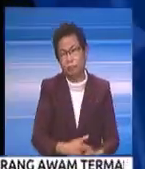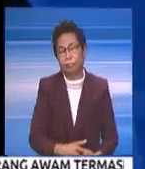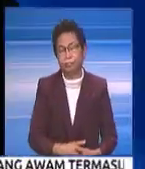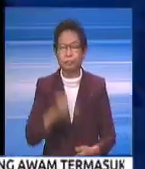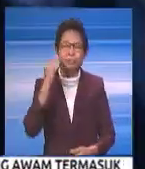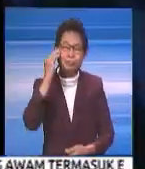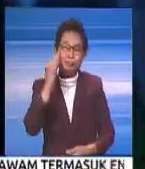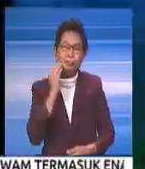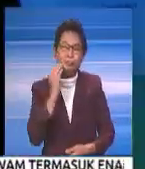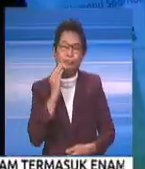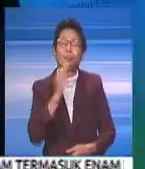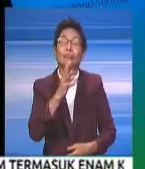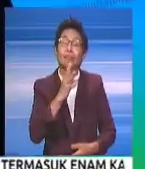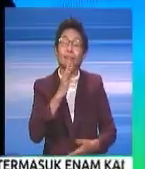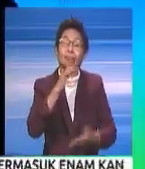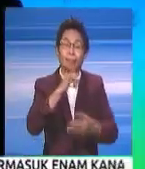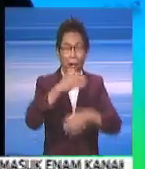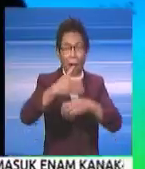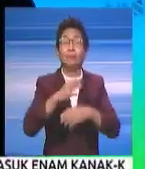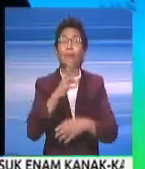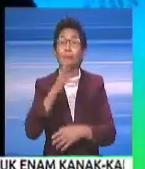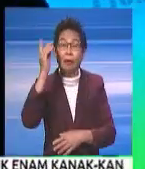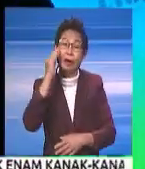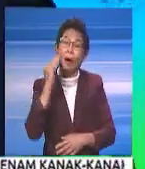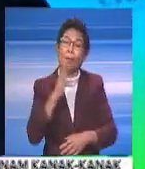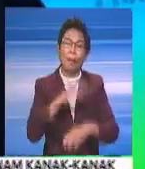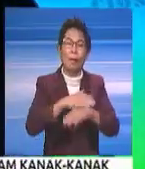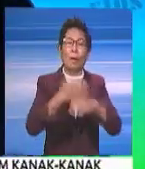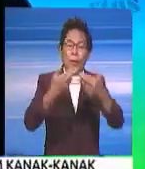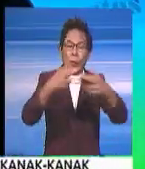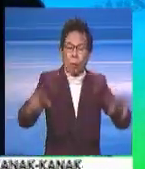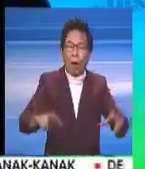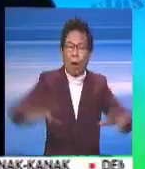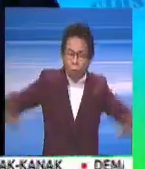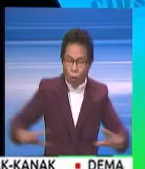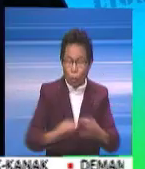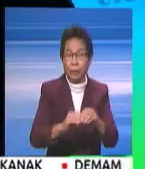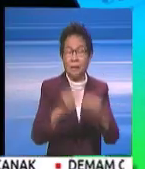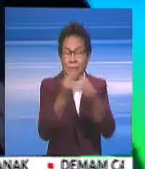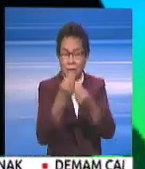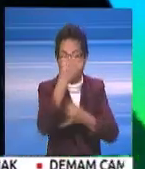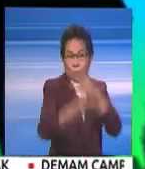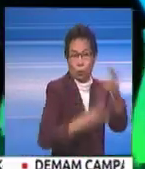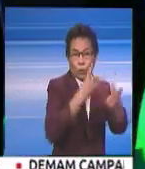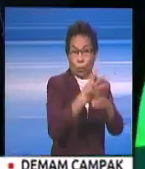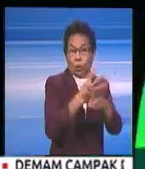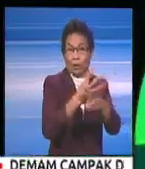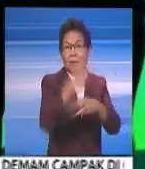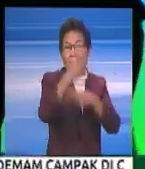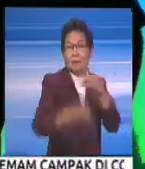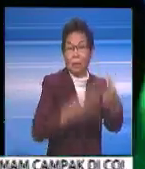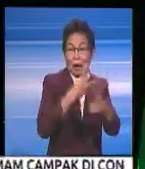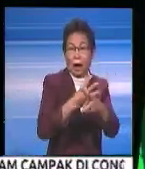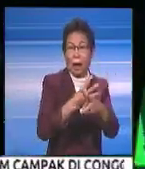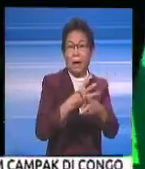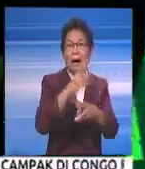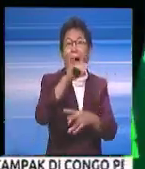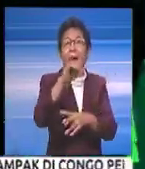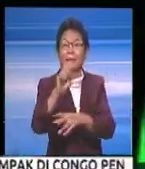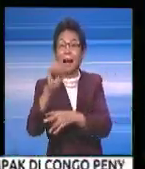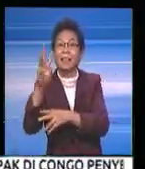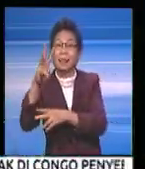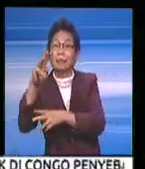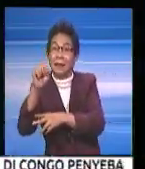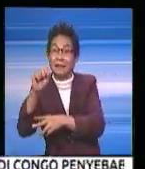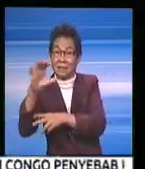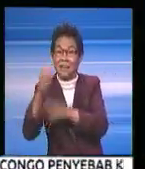Tun Dr. Mahathir menyatakannya selepas merasmikan Kongres Statistik Sedunia Institut Statistik Antarabangsa